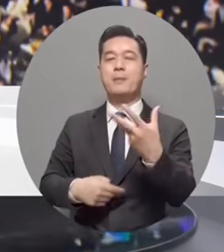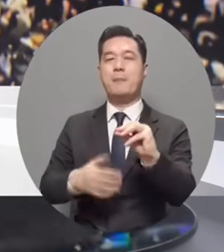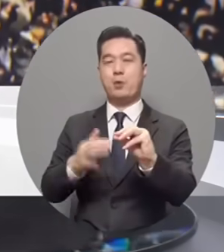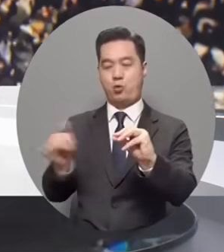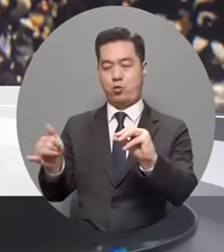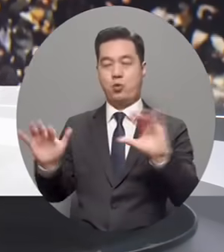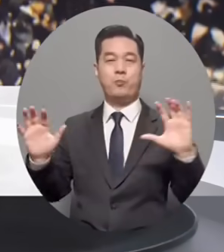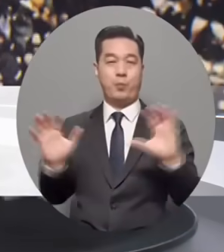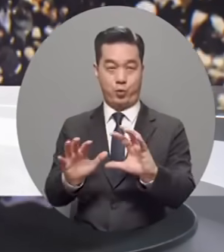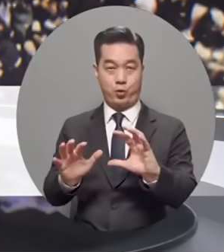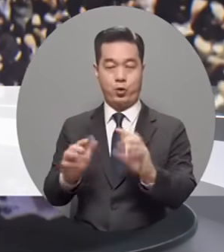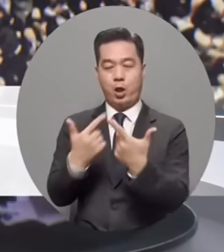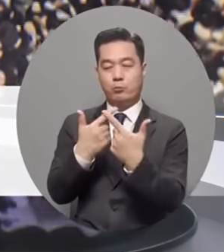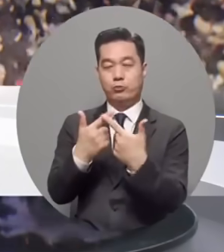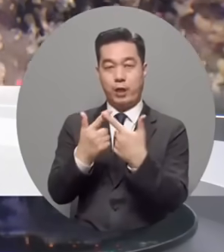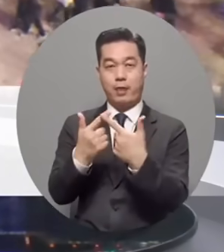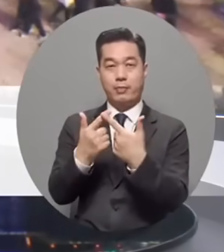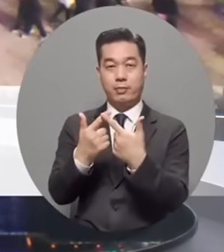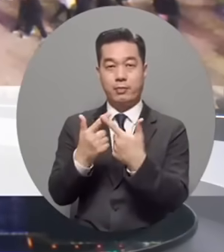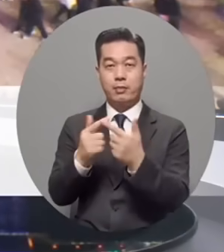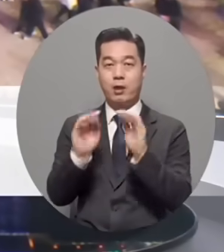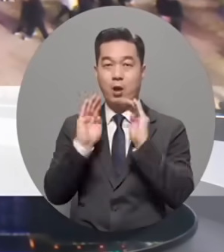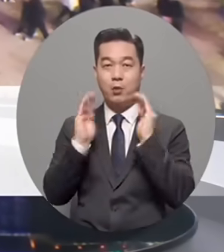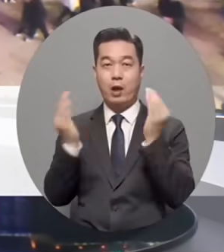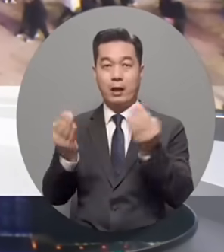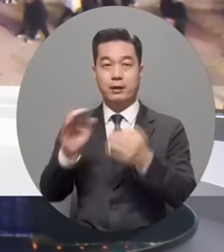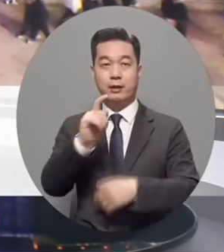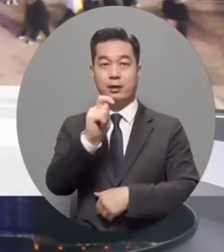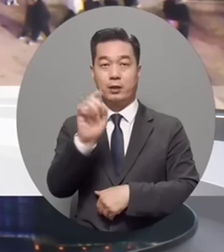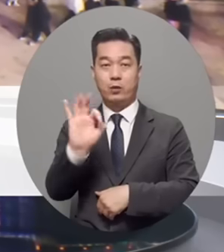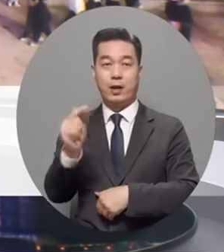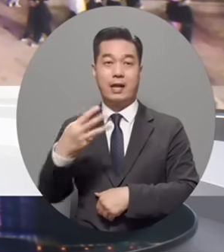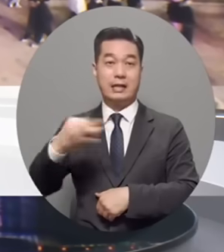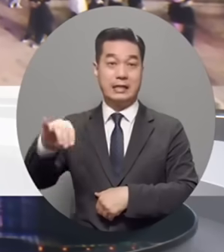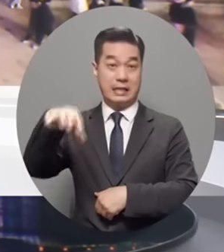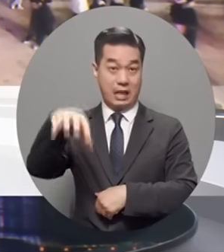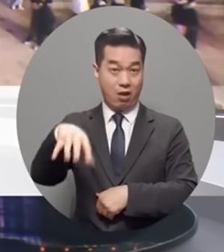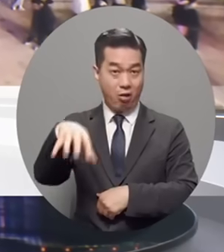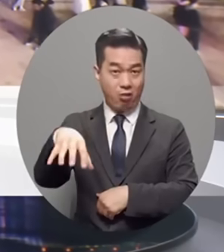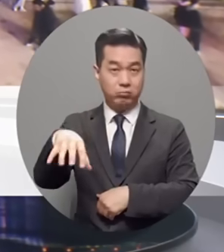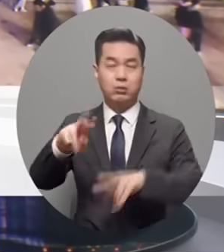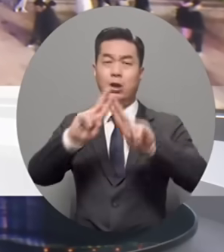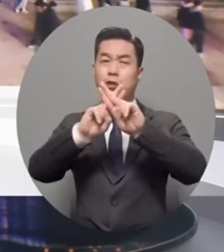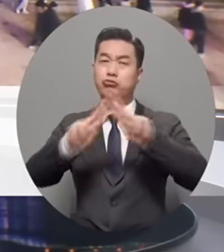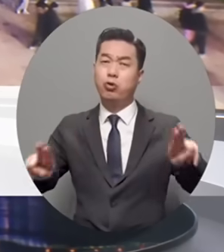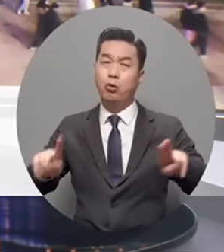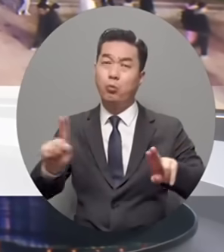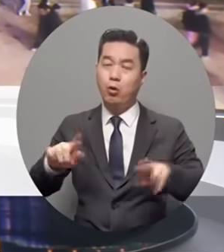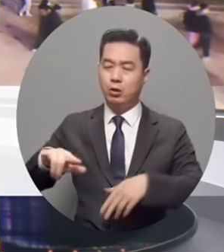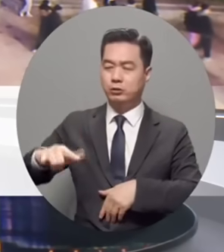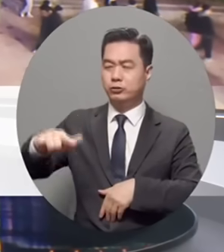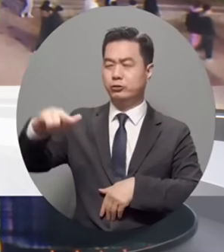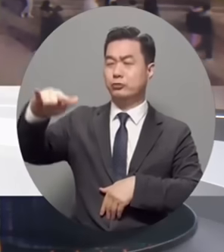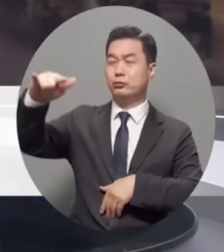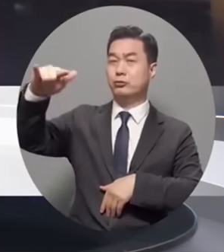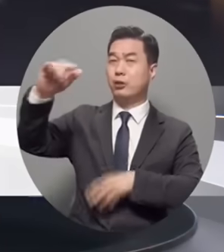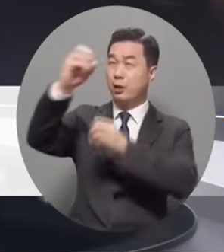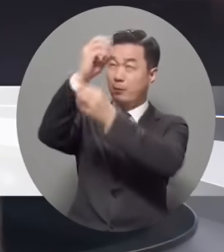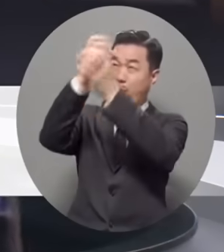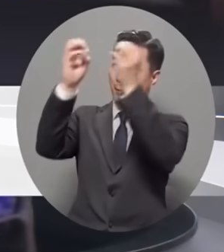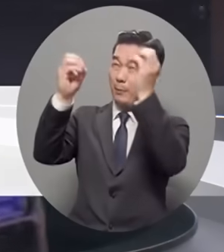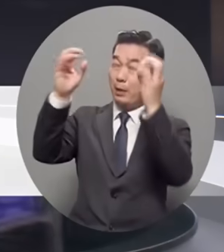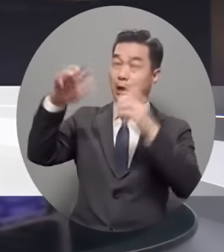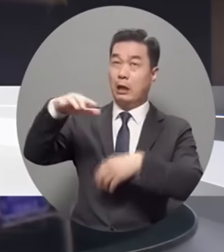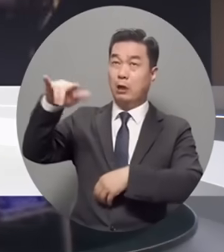부산 광안리에서는 예정돼 있던 대규모 드론쇼가 갑자기 취소되는 일이 있었는데요. 이 드론쇼를 보기 위해